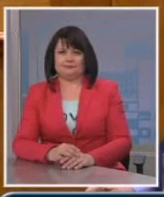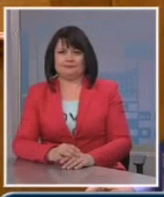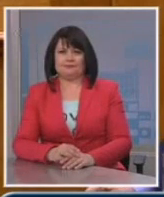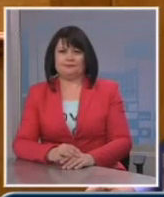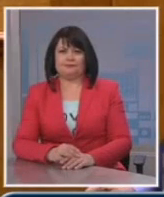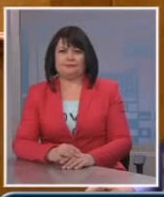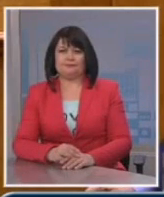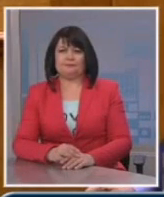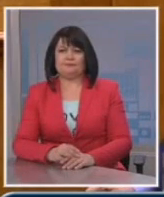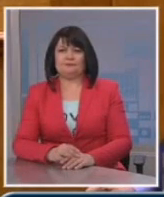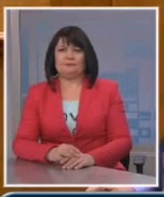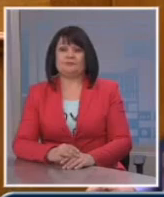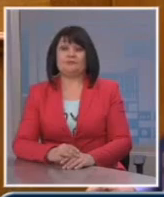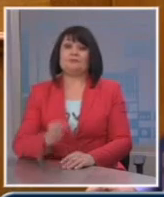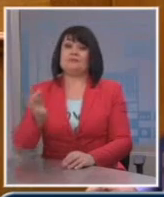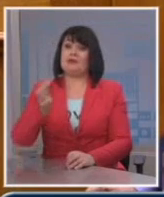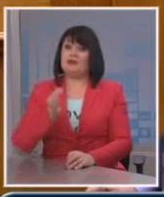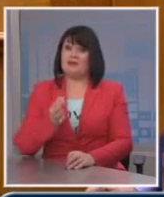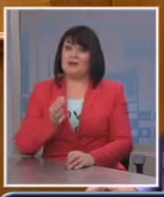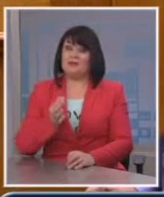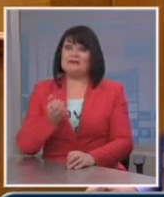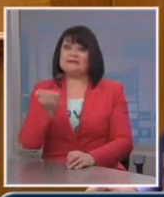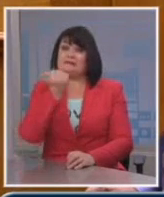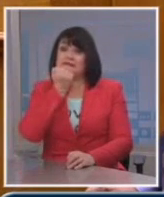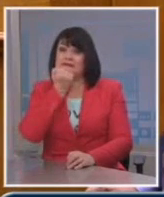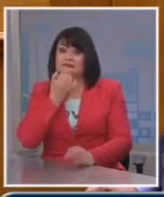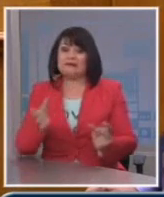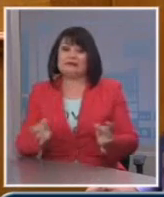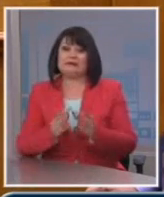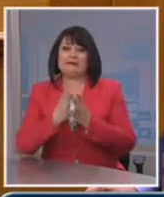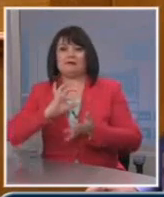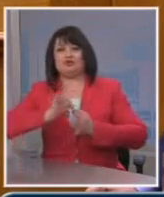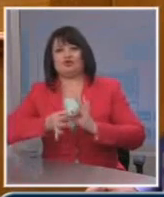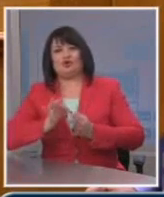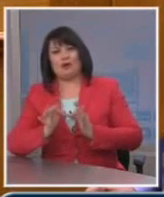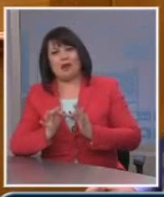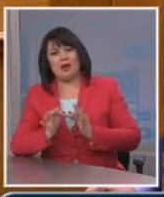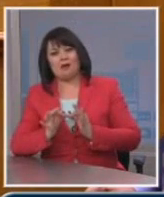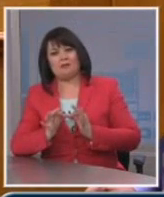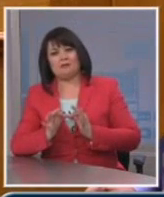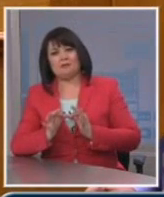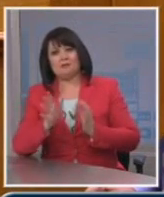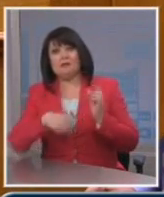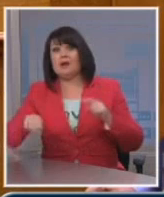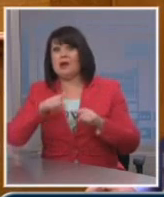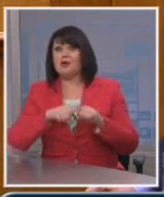Και χαρακτηρίσατε λοιπόν ιστορικό ατύχημα το γεγονός όμως ότι ο ελληνικός λαός έχει